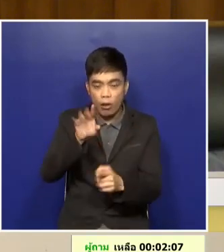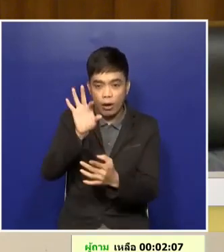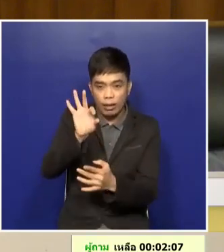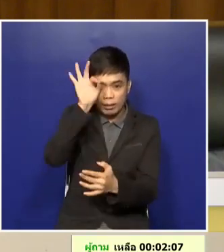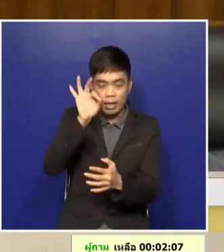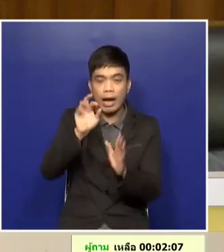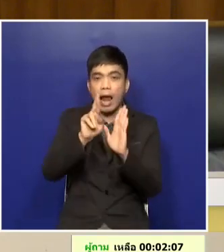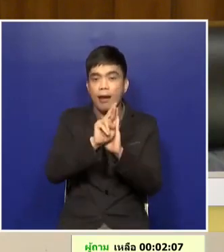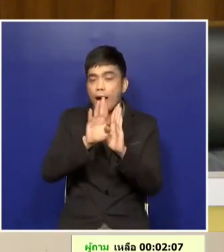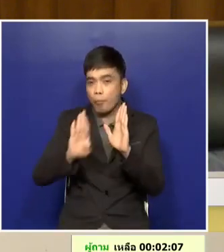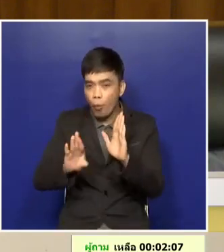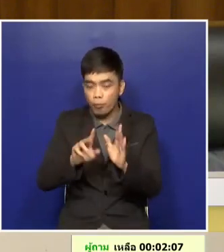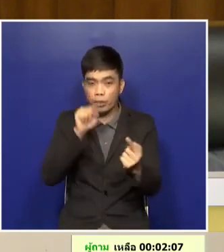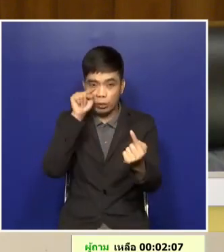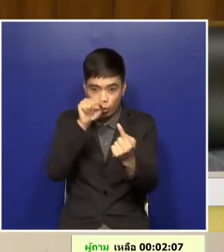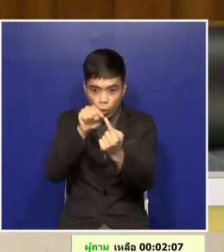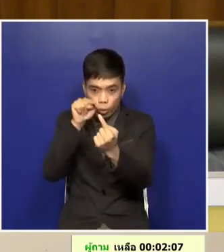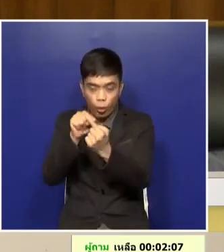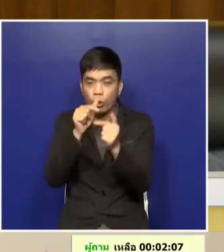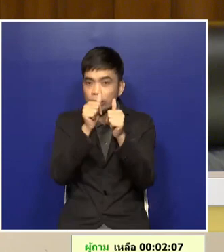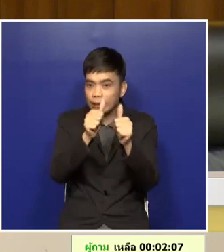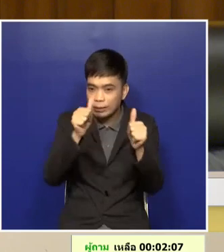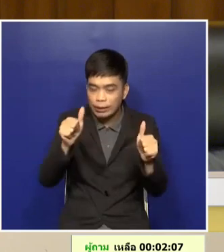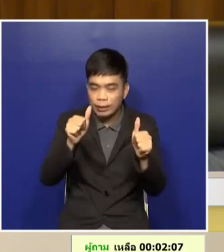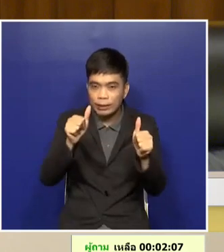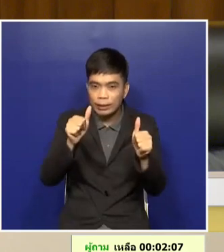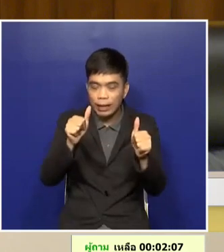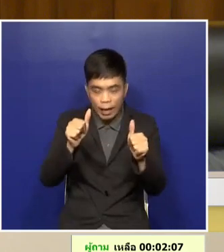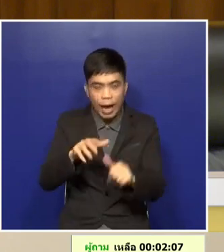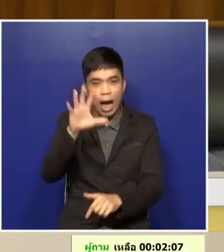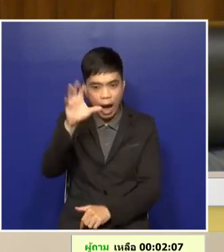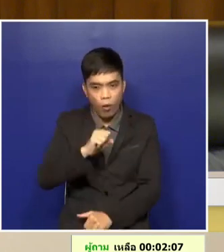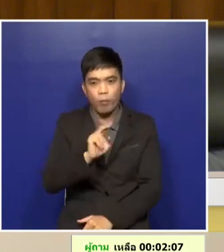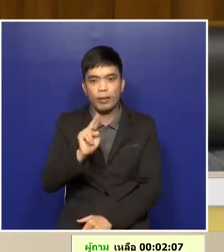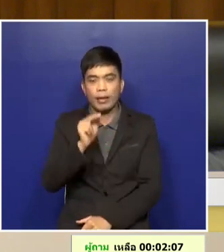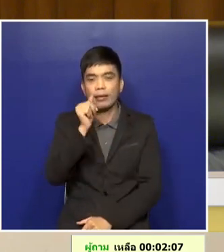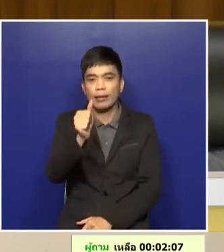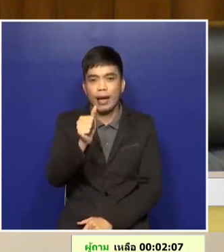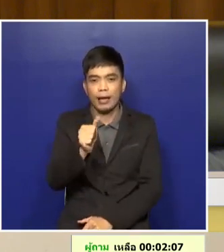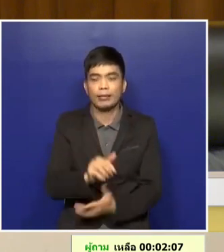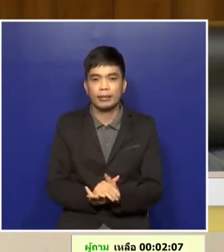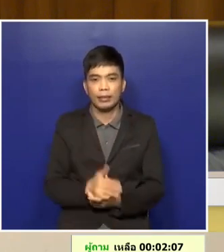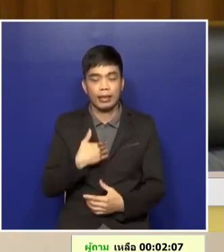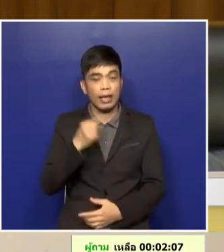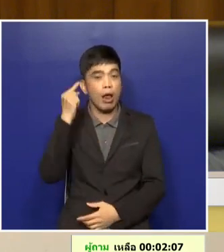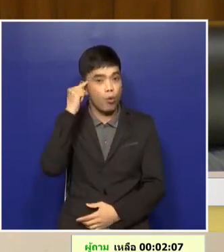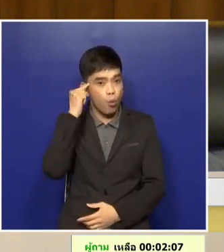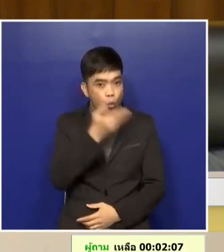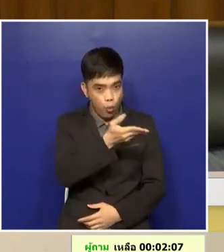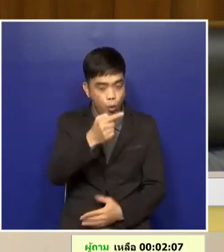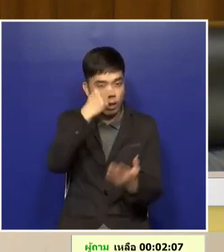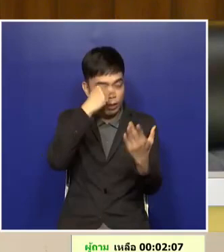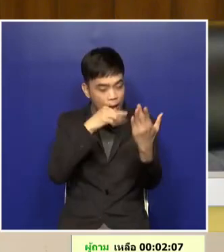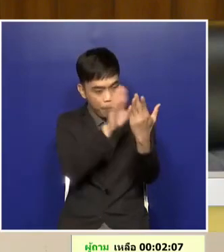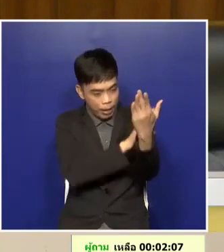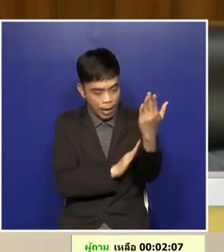ก็ถือว่าเป็นสิ่งที่มันสามารถที่จะทำให้เราทราบในเรื่องของประชาชนของเราที่อยู่ในประเทศตรงนี้เ